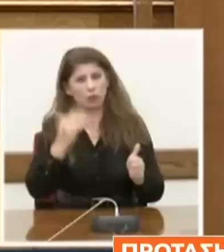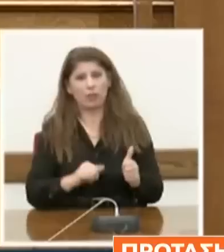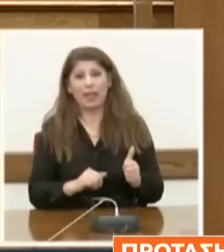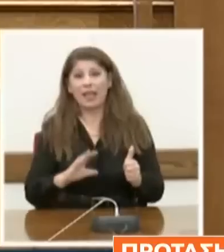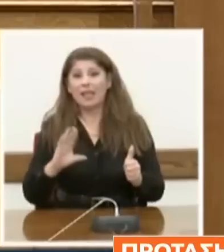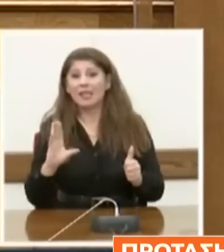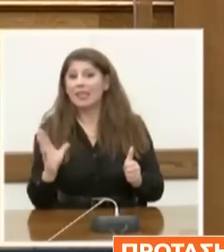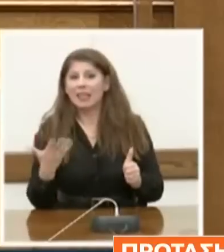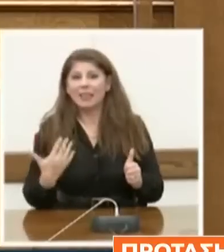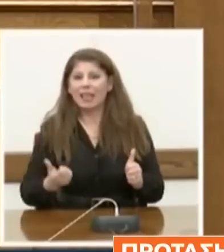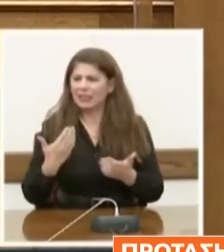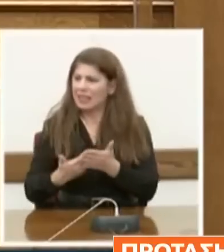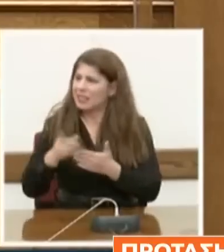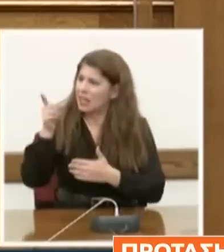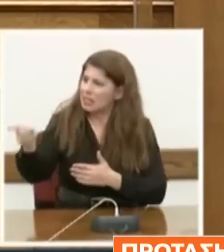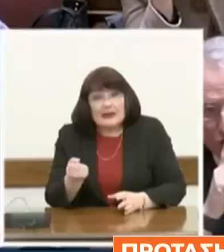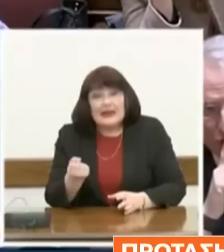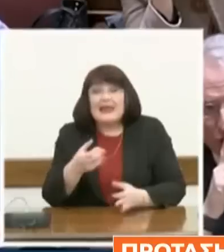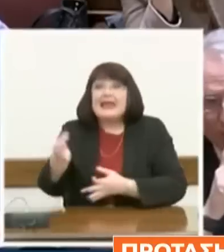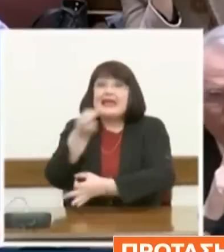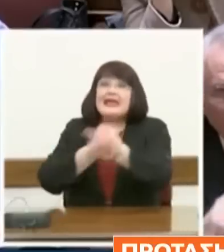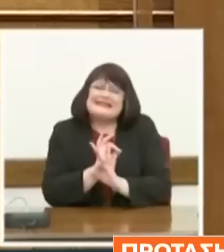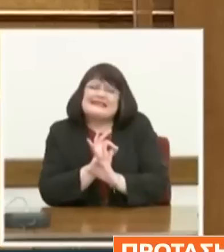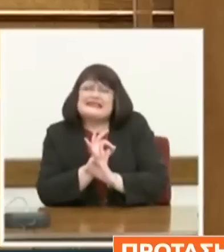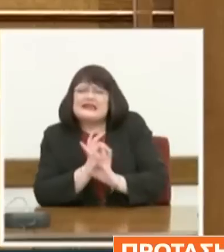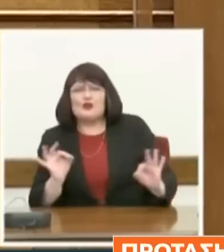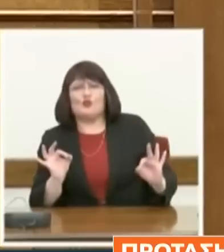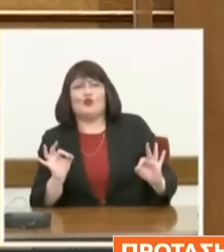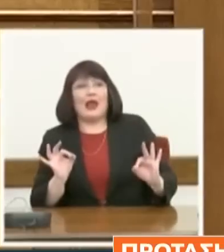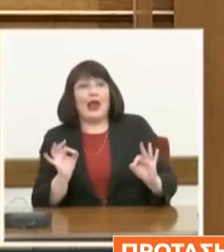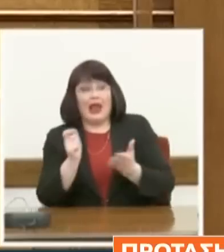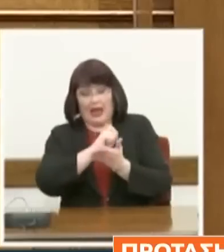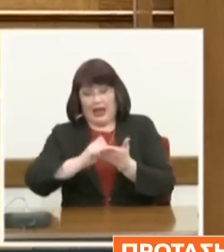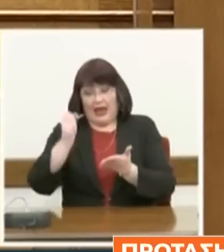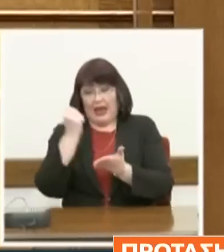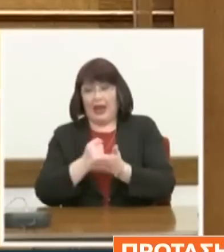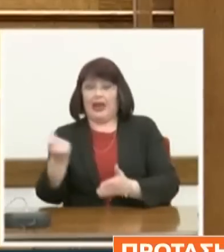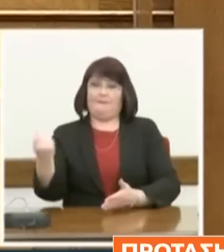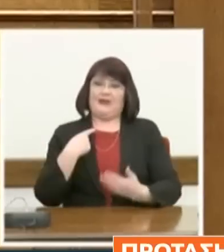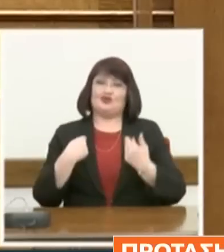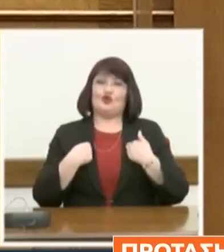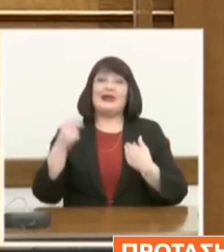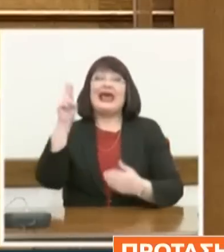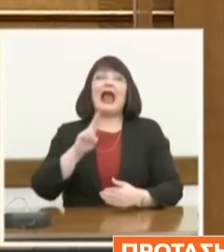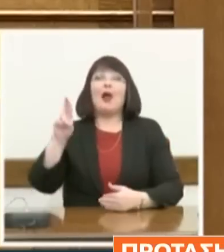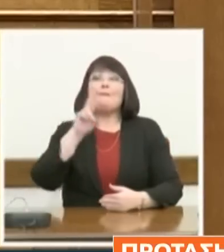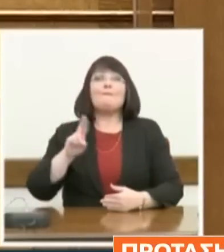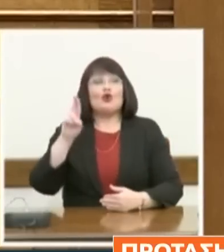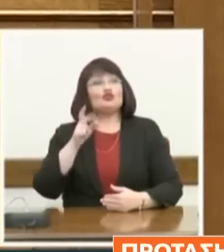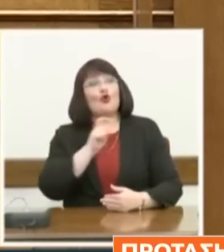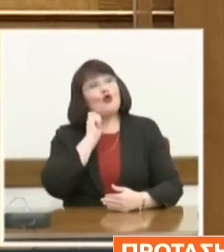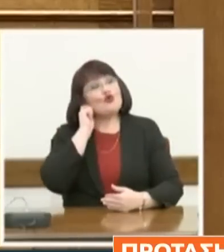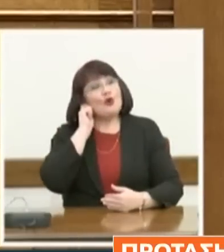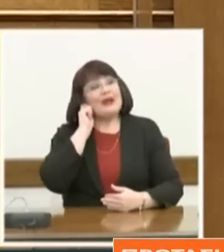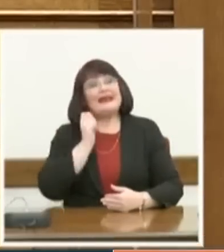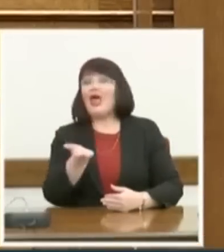μια άνευ προηγουμένου σύγκρουση ανάμεσα στον Πρωθυπουργό και τον Αλέξη Τσίπρα. Στην επιστολή που μου έστειλε ο κ. Ράμος, ονόματα